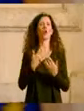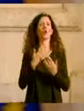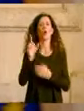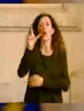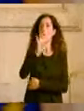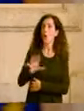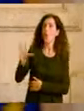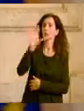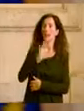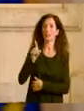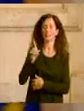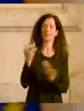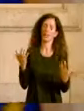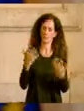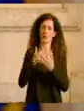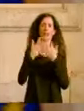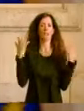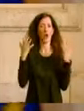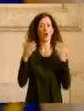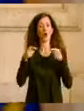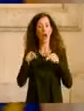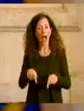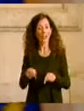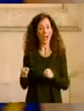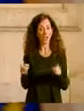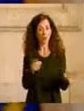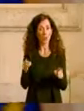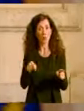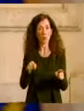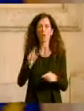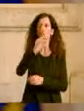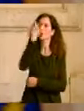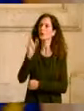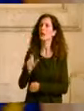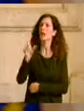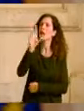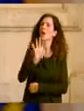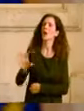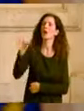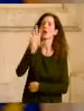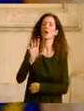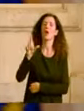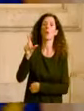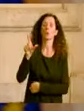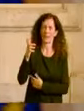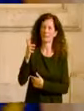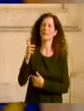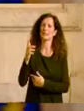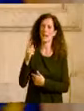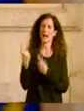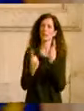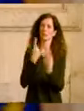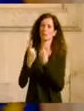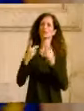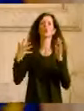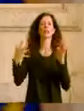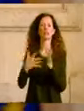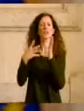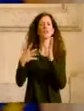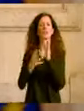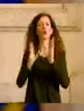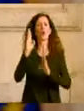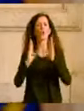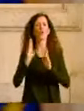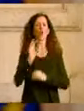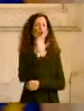è tra quelle regioni attualmente che sta affrontando una prova più difficile rispetto alle altre. Quindi